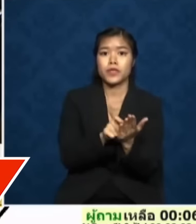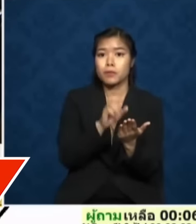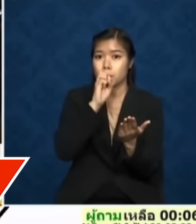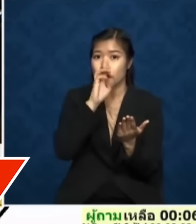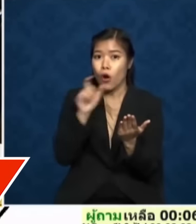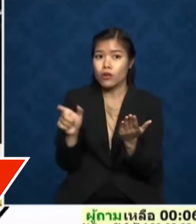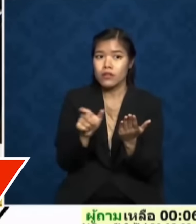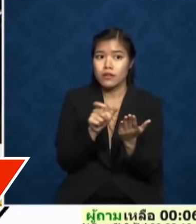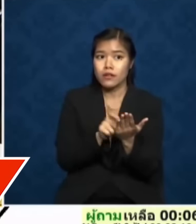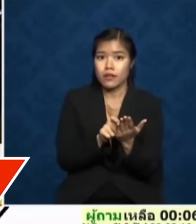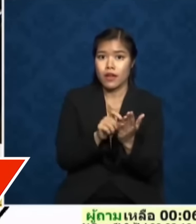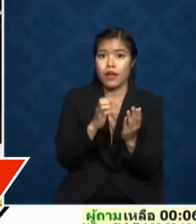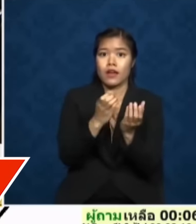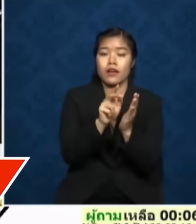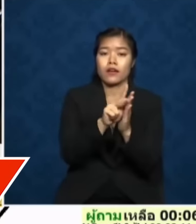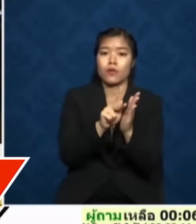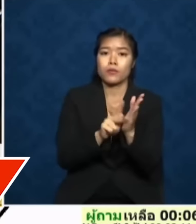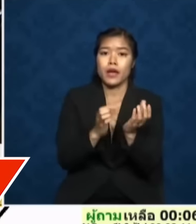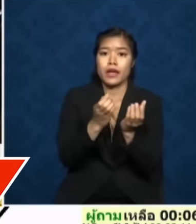จัดทำรัฐธรรมนูญใหม่โดยสสร.